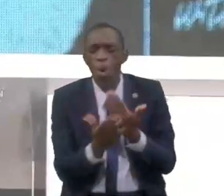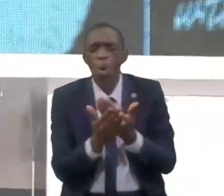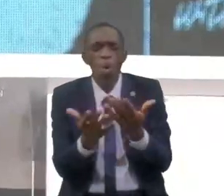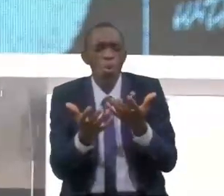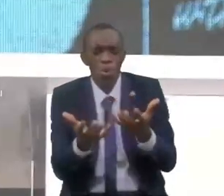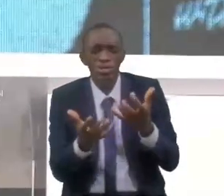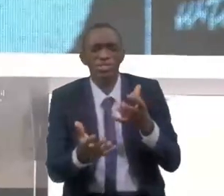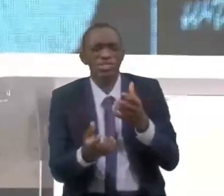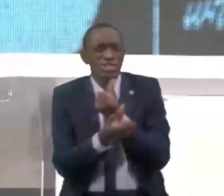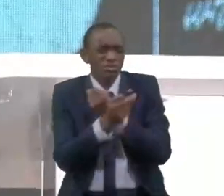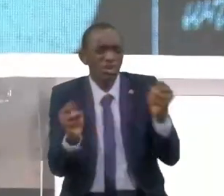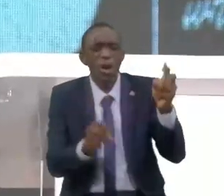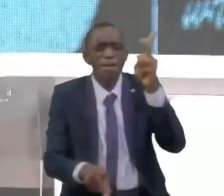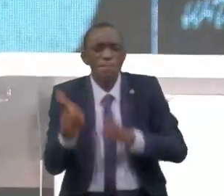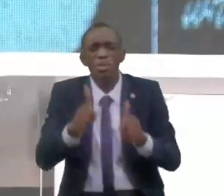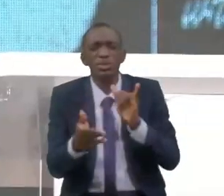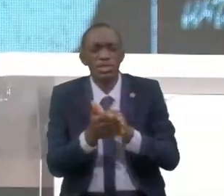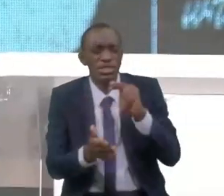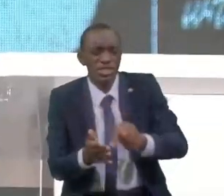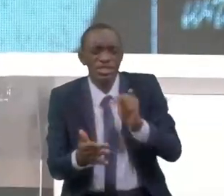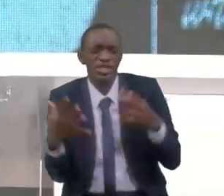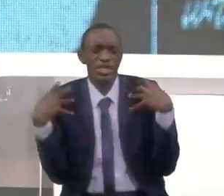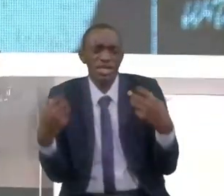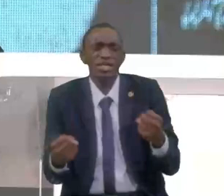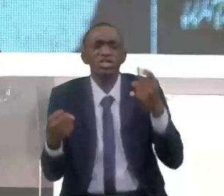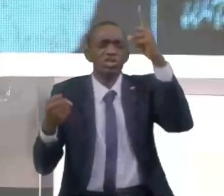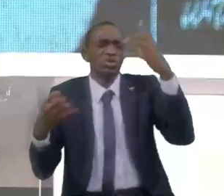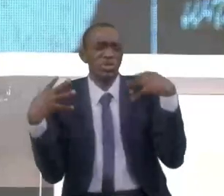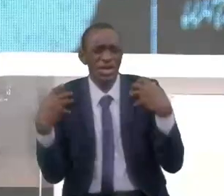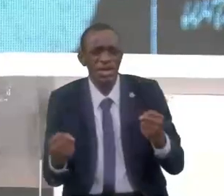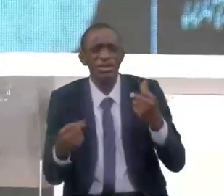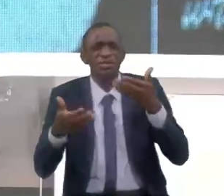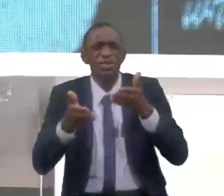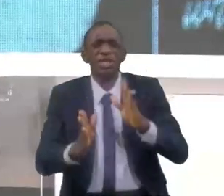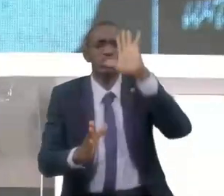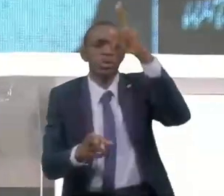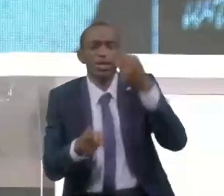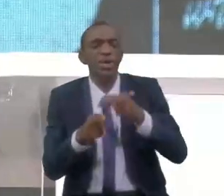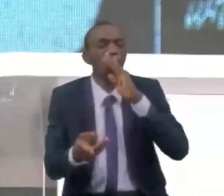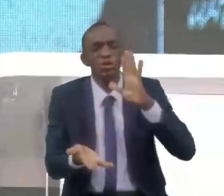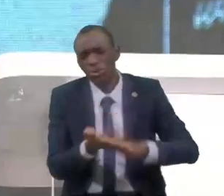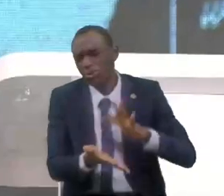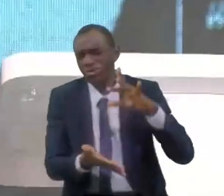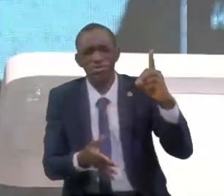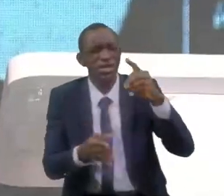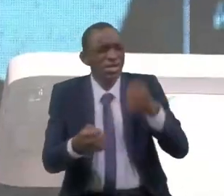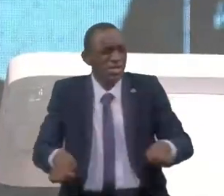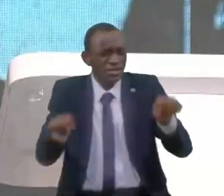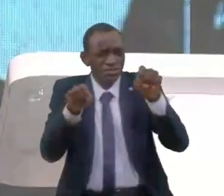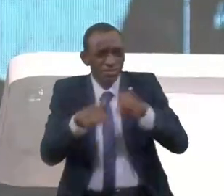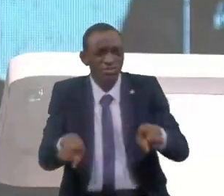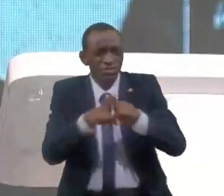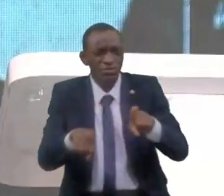guéris ceux qui ont besoin de guérison, et que ton nom soit glorifié, même en ce jour,